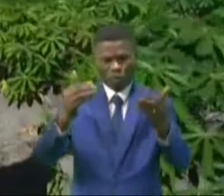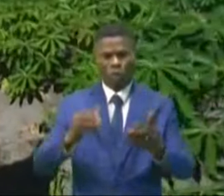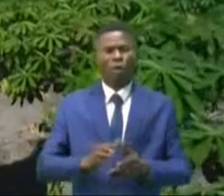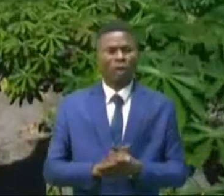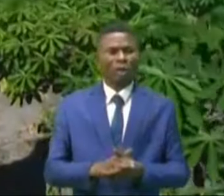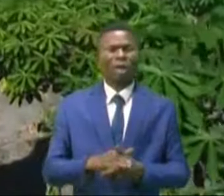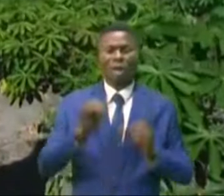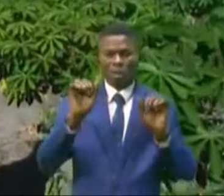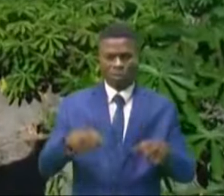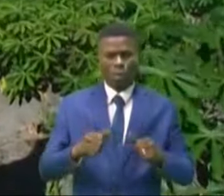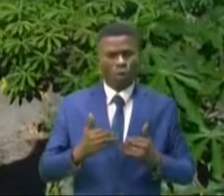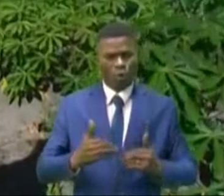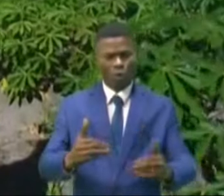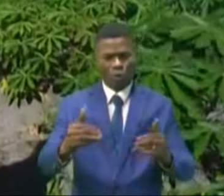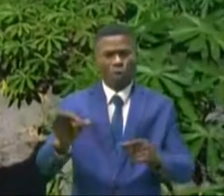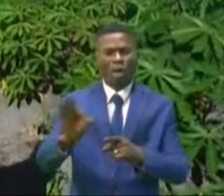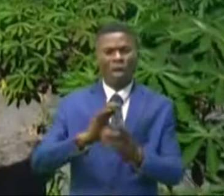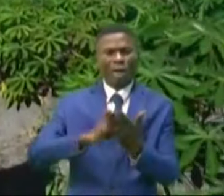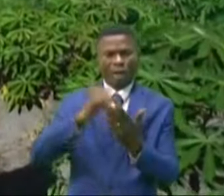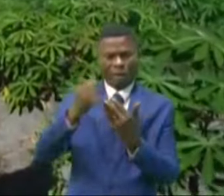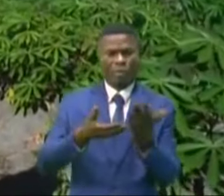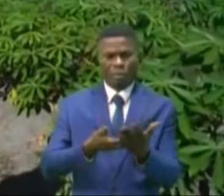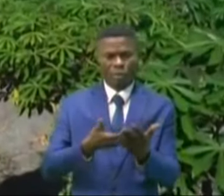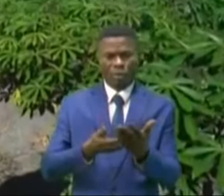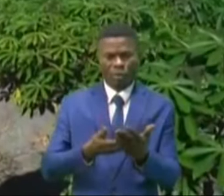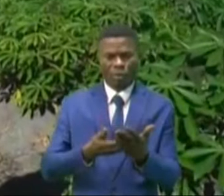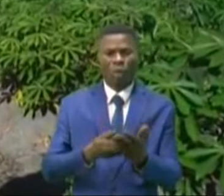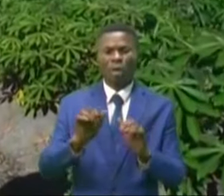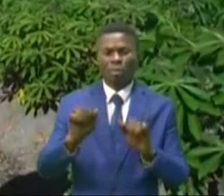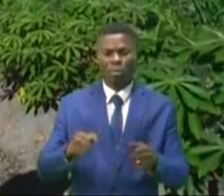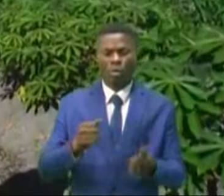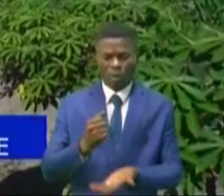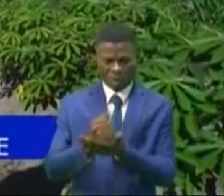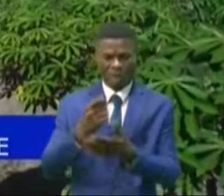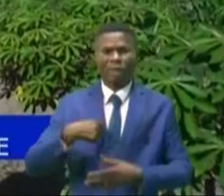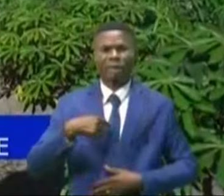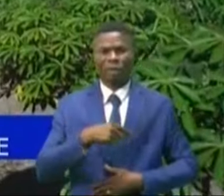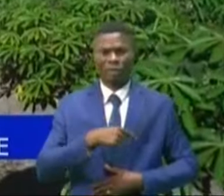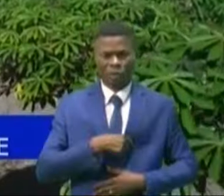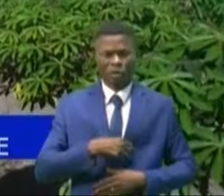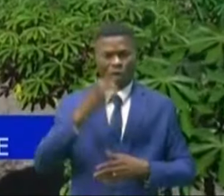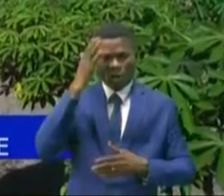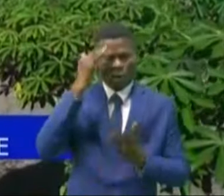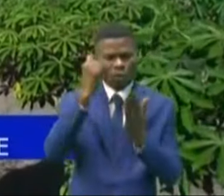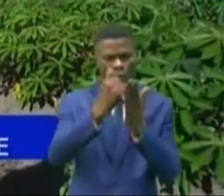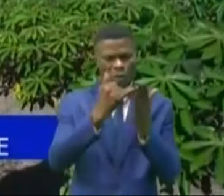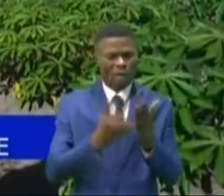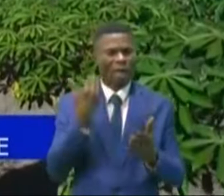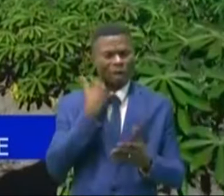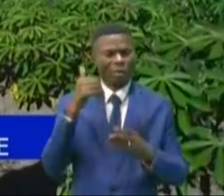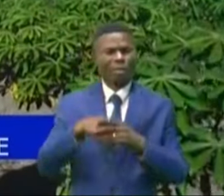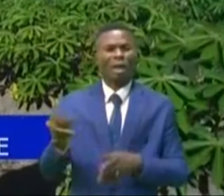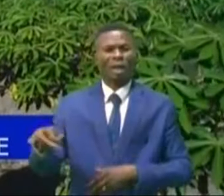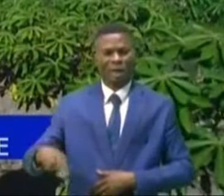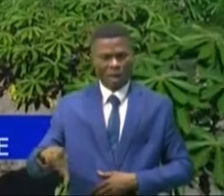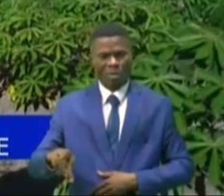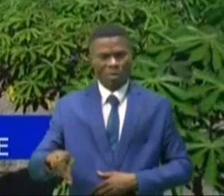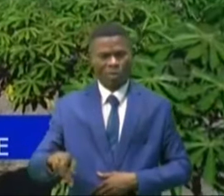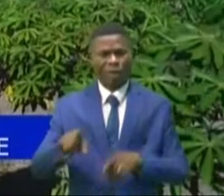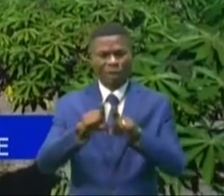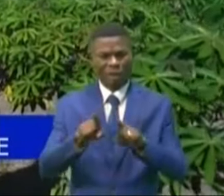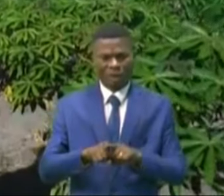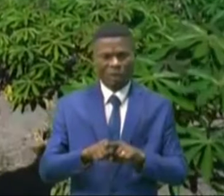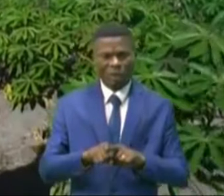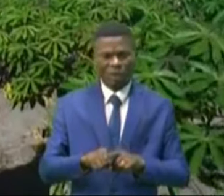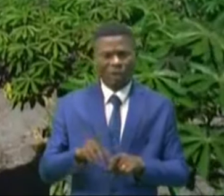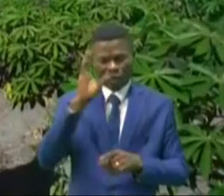encore de continuer avec ce projet, ça pourra vraiment nous permettre à bien identifier les maladies dans la province et consolider